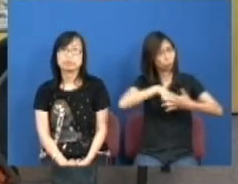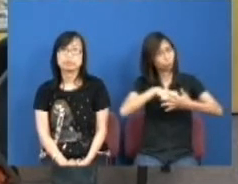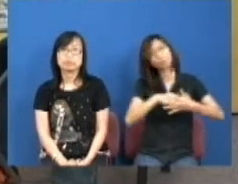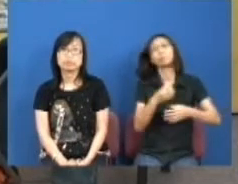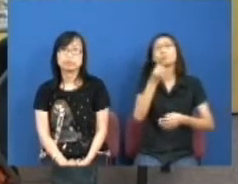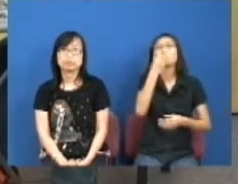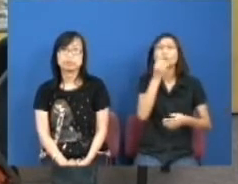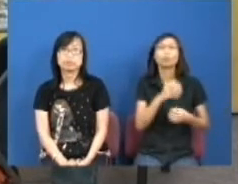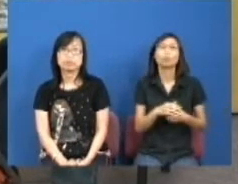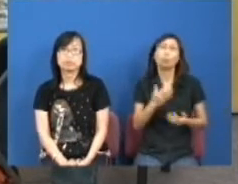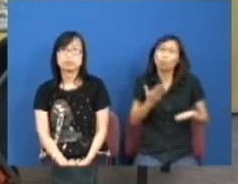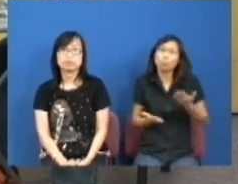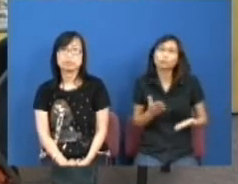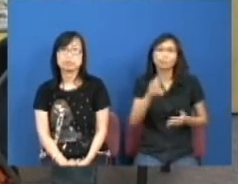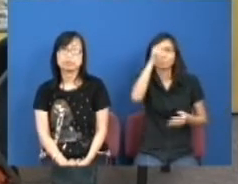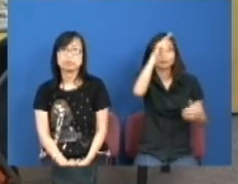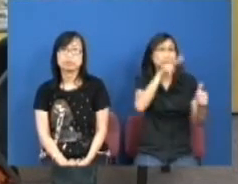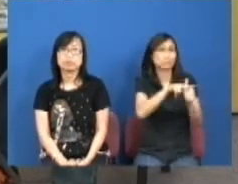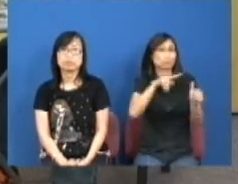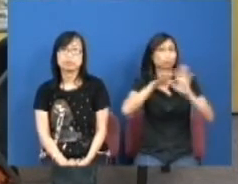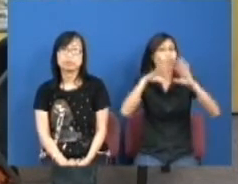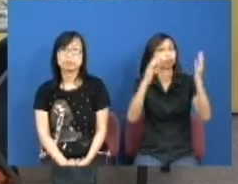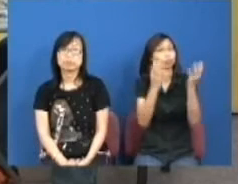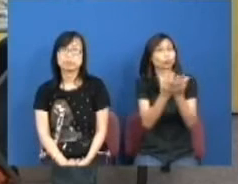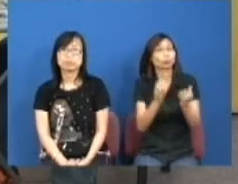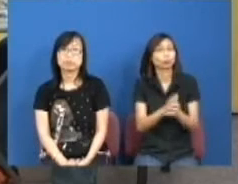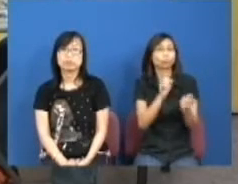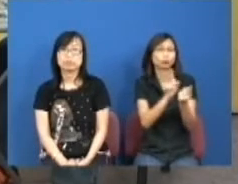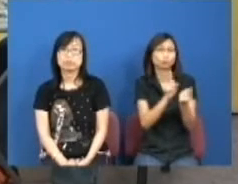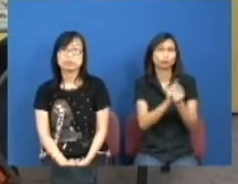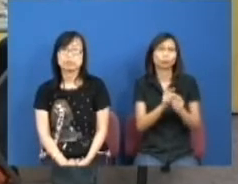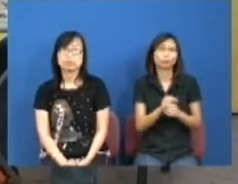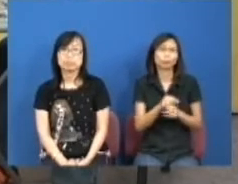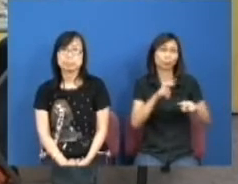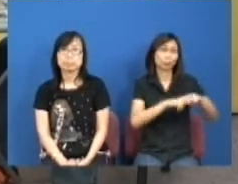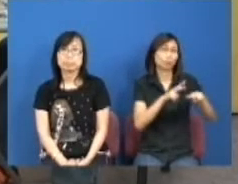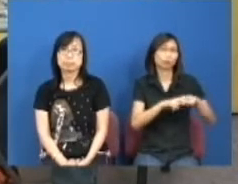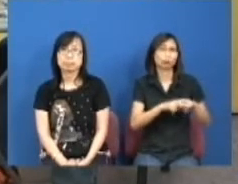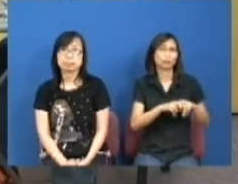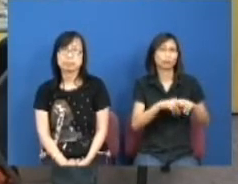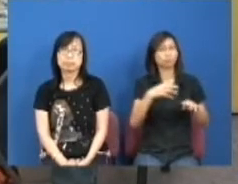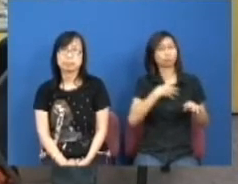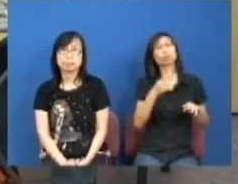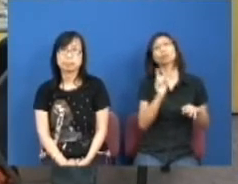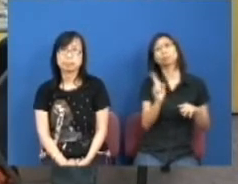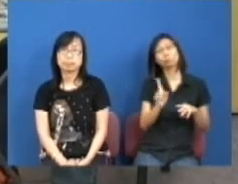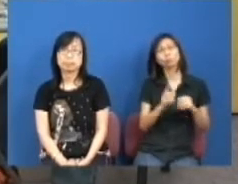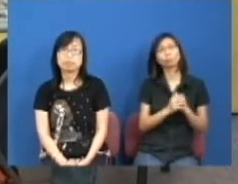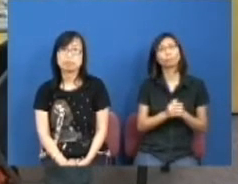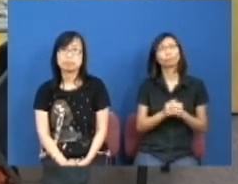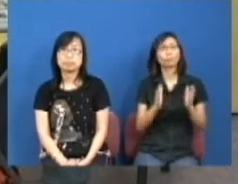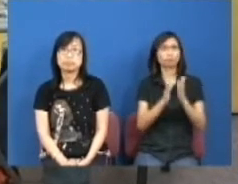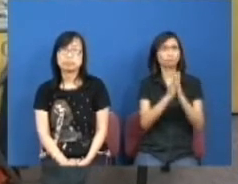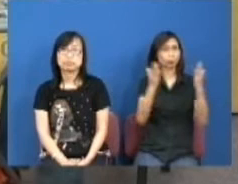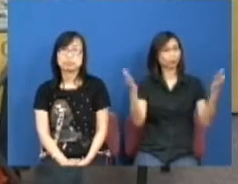多政黨對中國有冇一個中國政府或者對北京政府有冇個睇法？咁如果你打開好多政黨。的黨綱